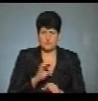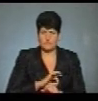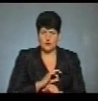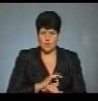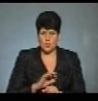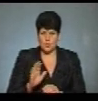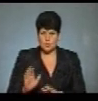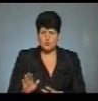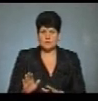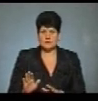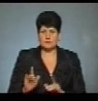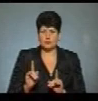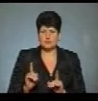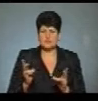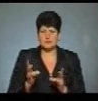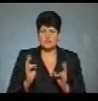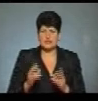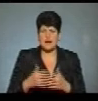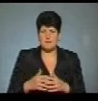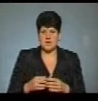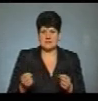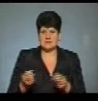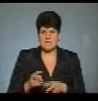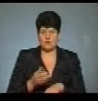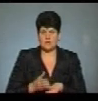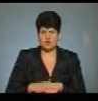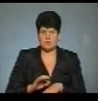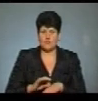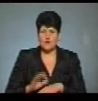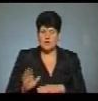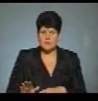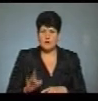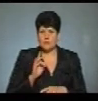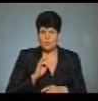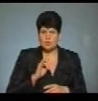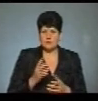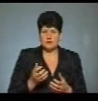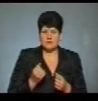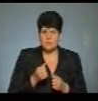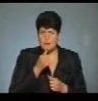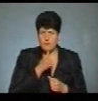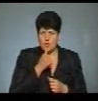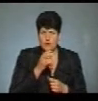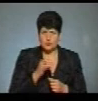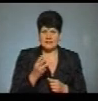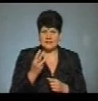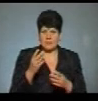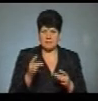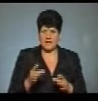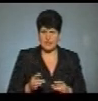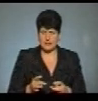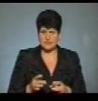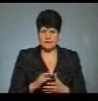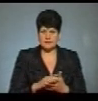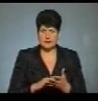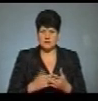легень за допомогою відповідних апаратів штучної вентиляції легень. Поки що нам прийшла пробна партія, 3 пакети.